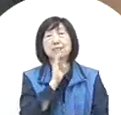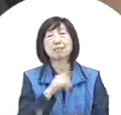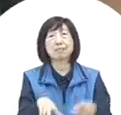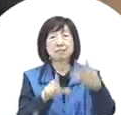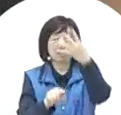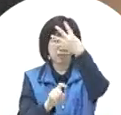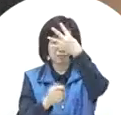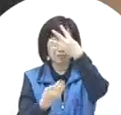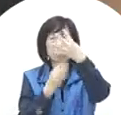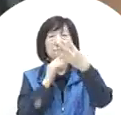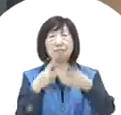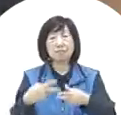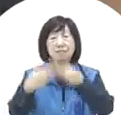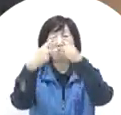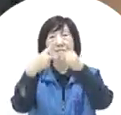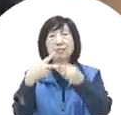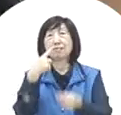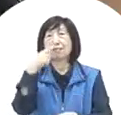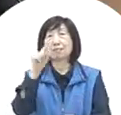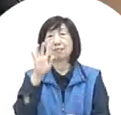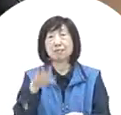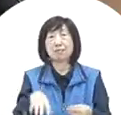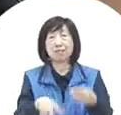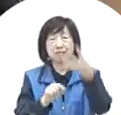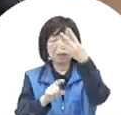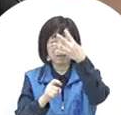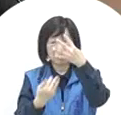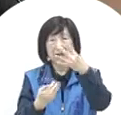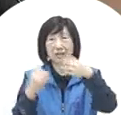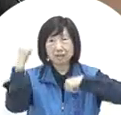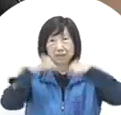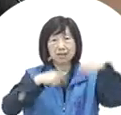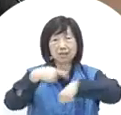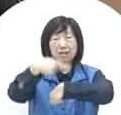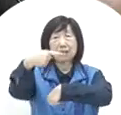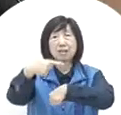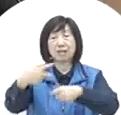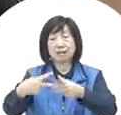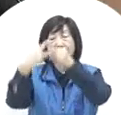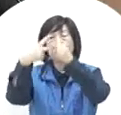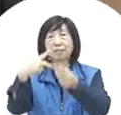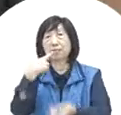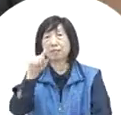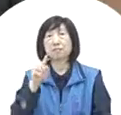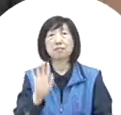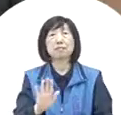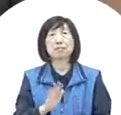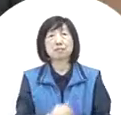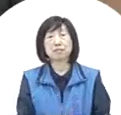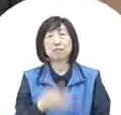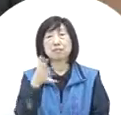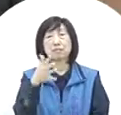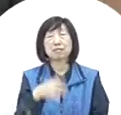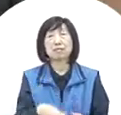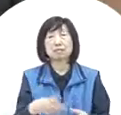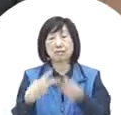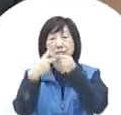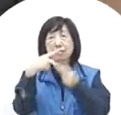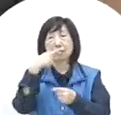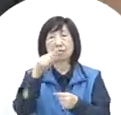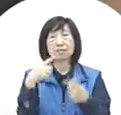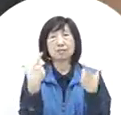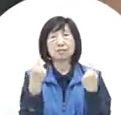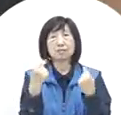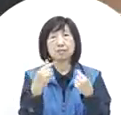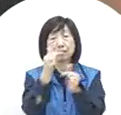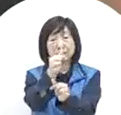第二次报案，我问清楚，4月19凌晨1点第二次报案，为什么这个报案还是没有